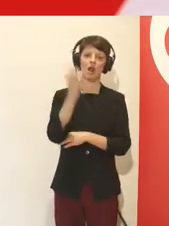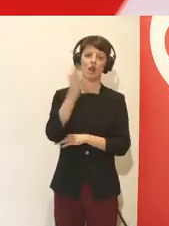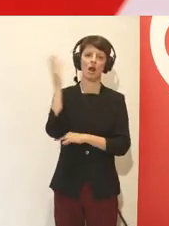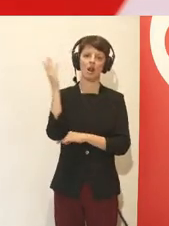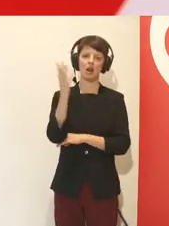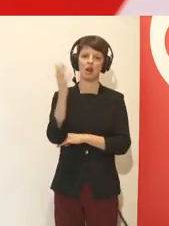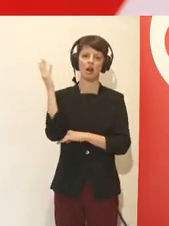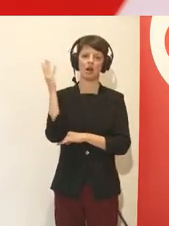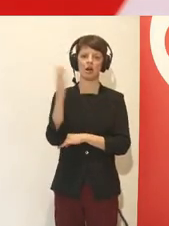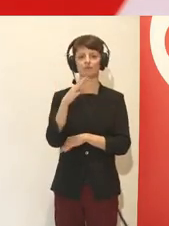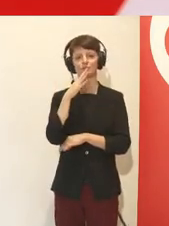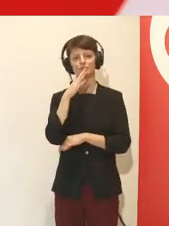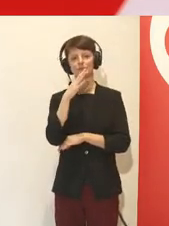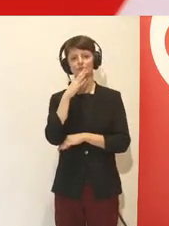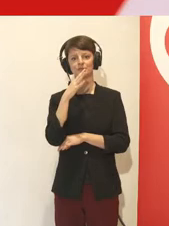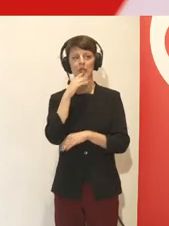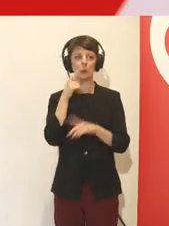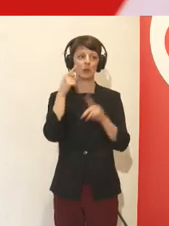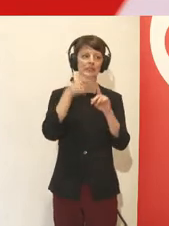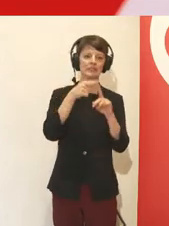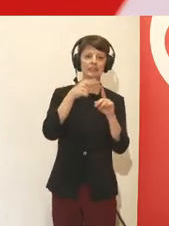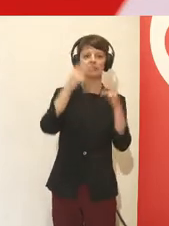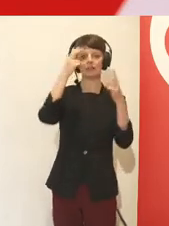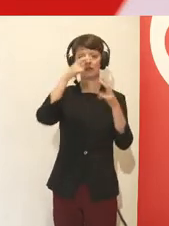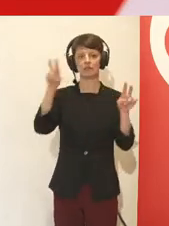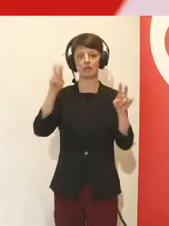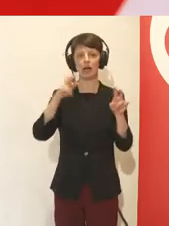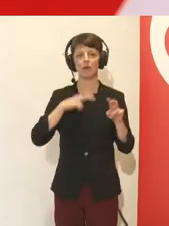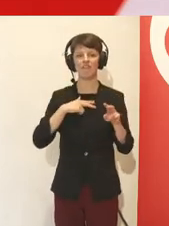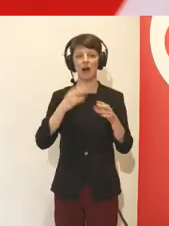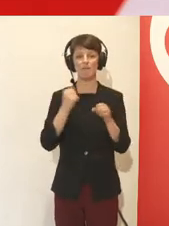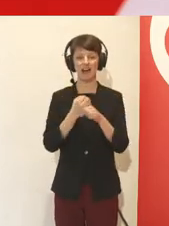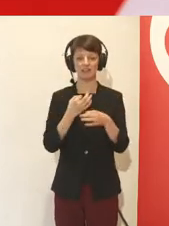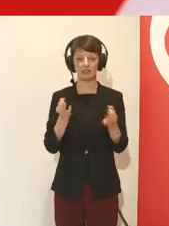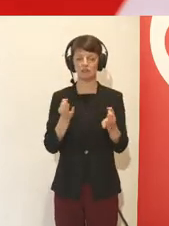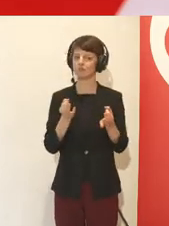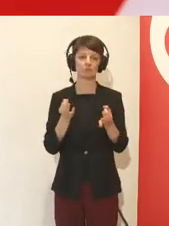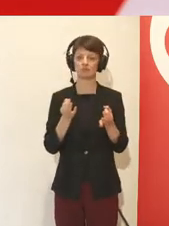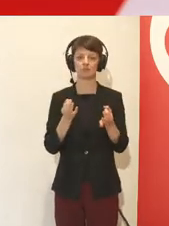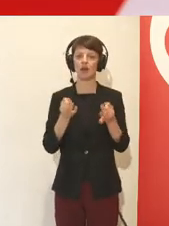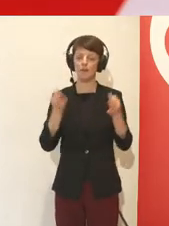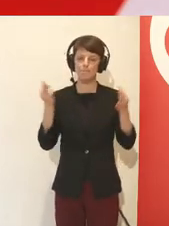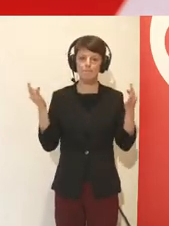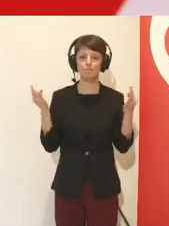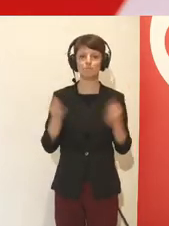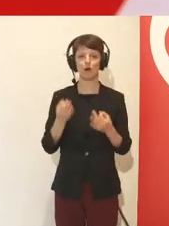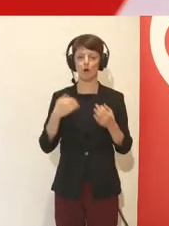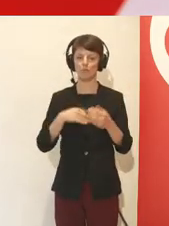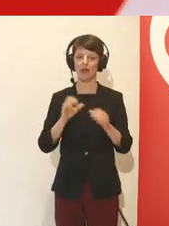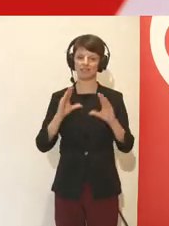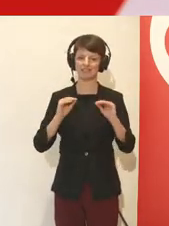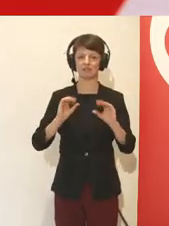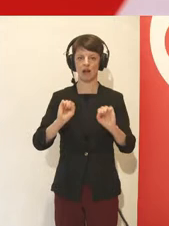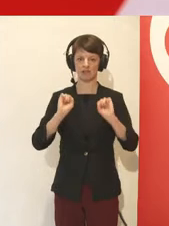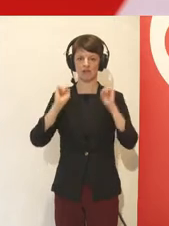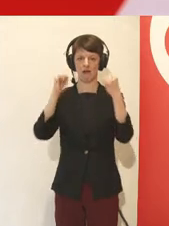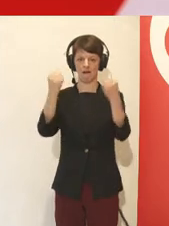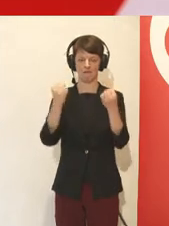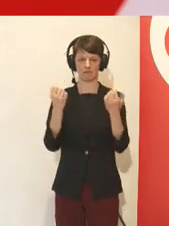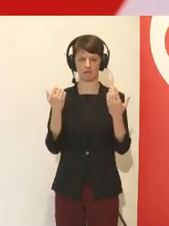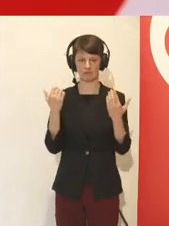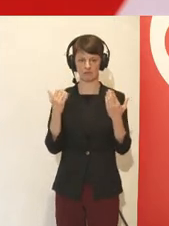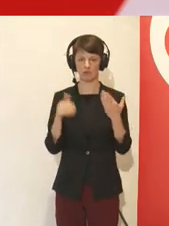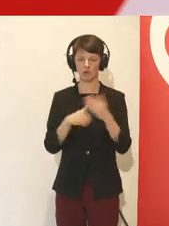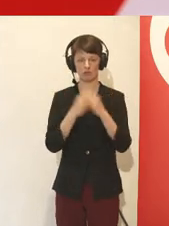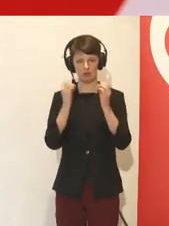indem man ziele verkündet der irrt gewaltig es braucht schon ein bisschen mehr tatkraft und eine klare orientierung